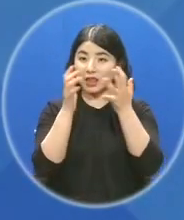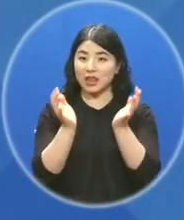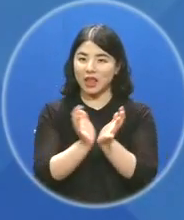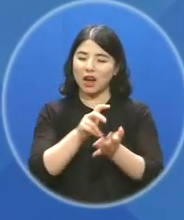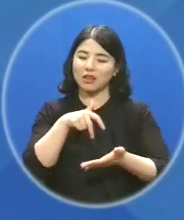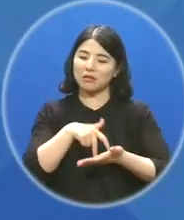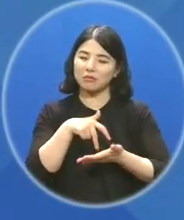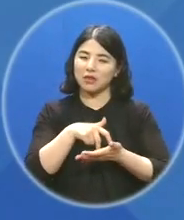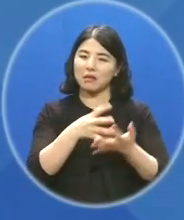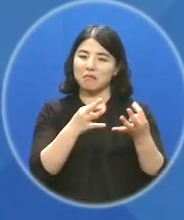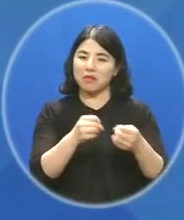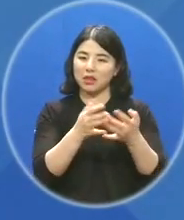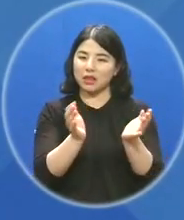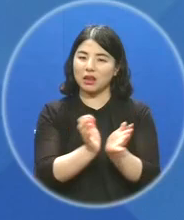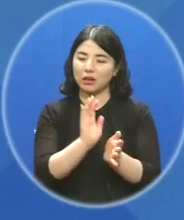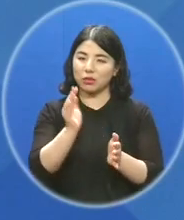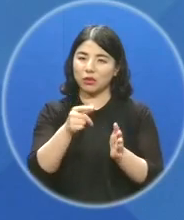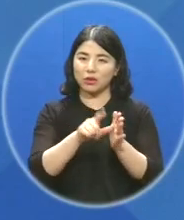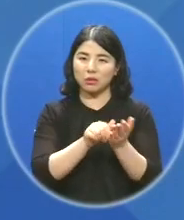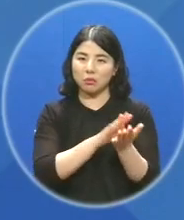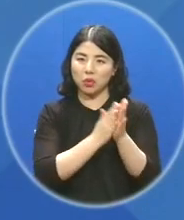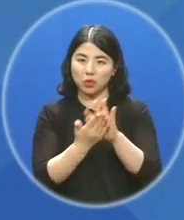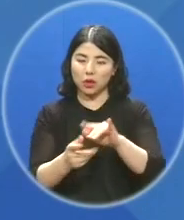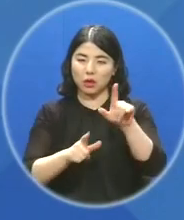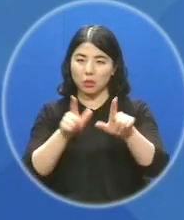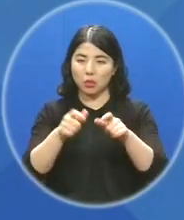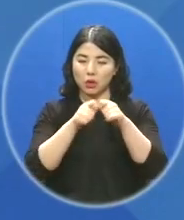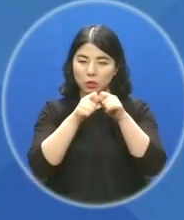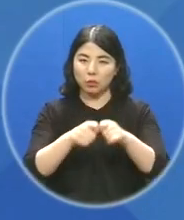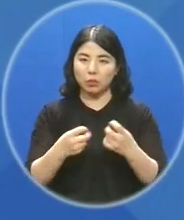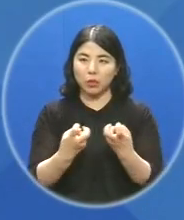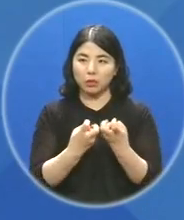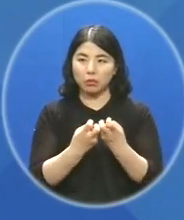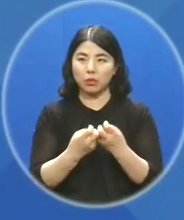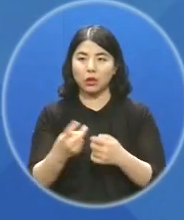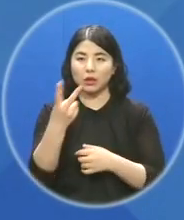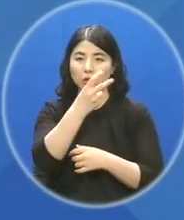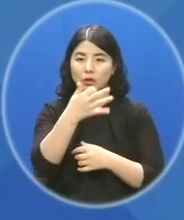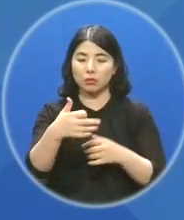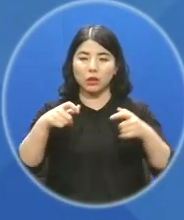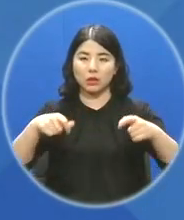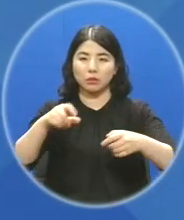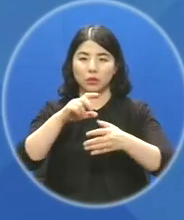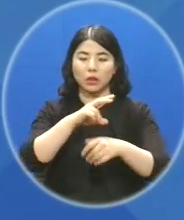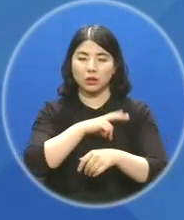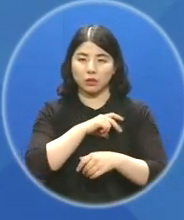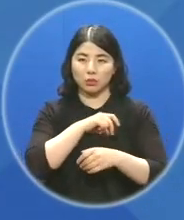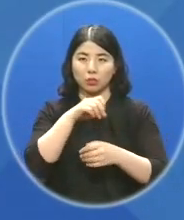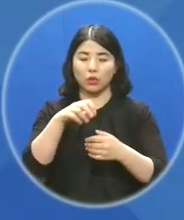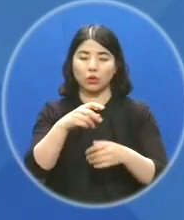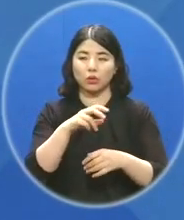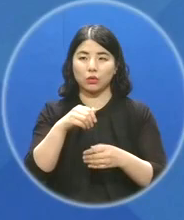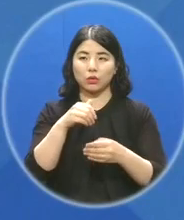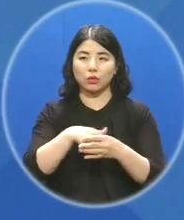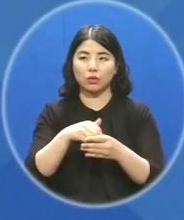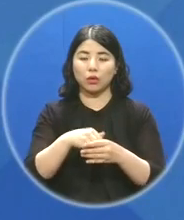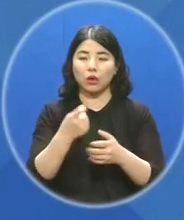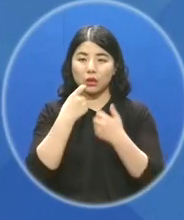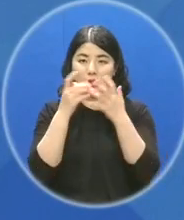더불어민주당이 다수당이 됐을 때 변화하는 모습의 구체적인 지금 아까 2018년 지방의회 원구성에 대한